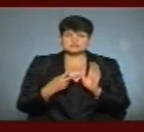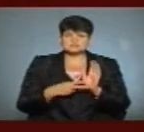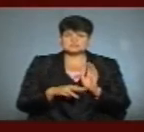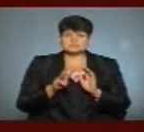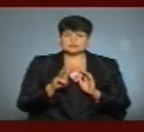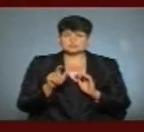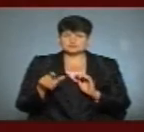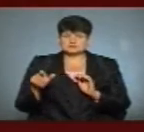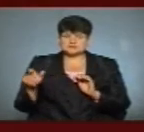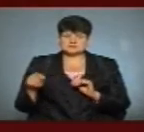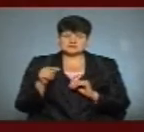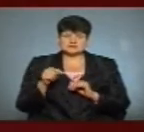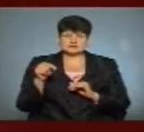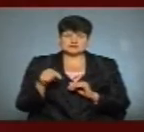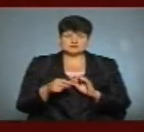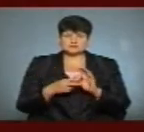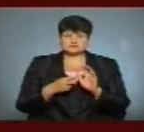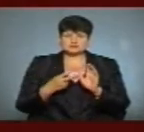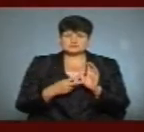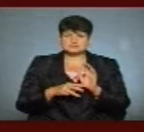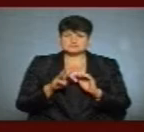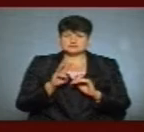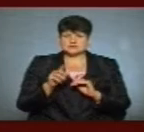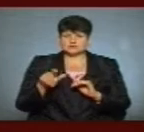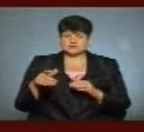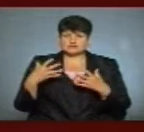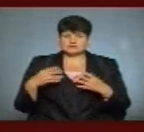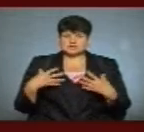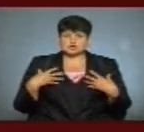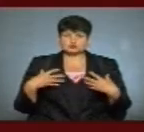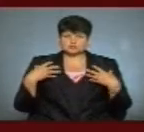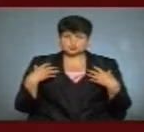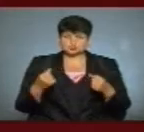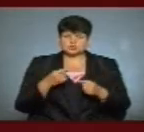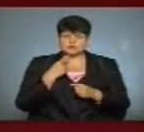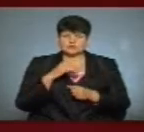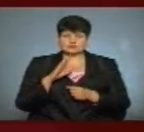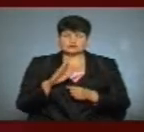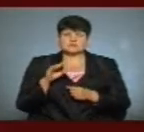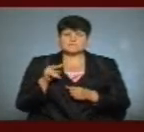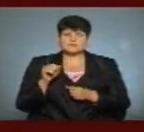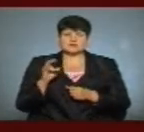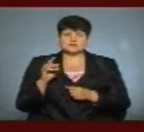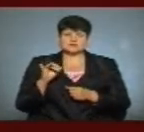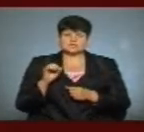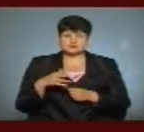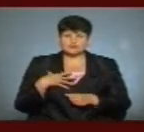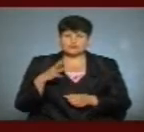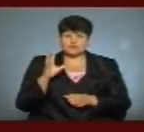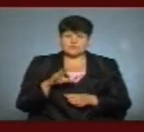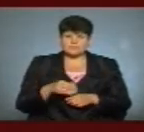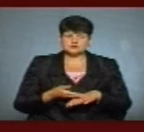2773 осіб. З них 1773 людини вже одужали, розповів Володимир Паничев. За його словами, померли